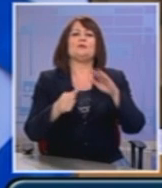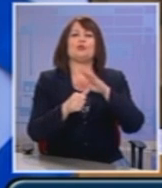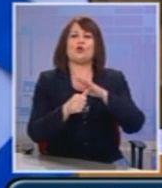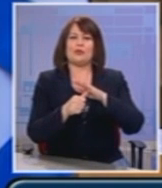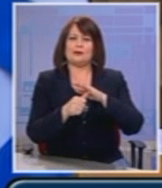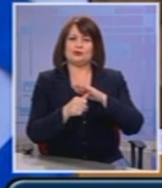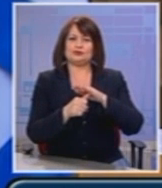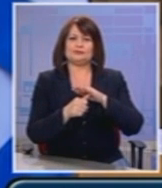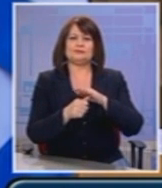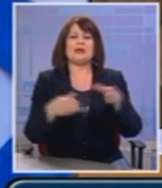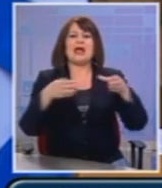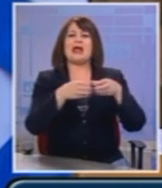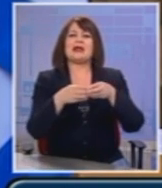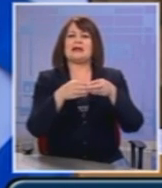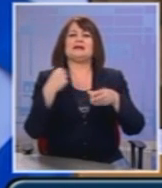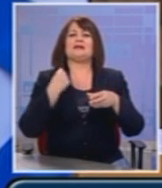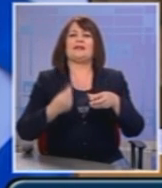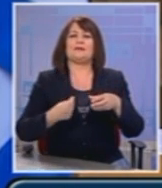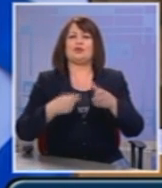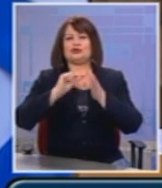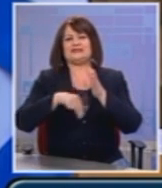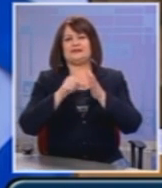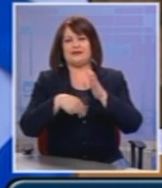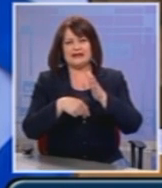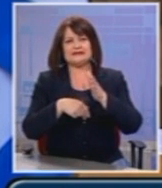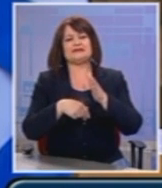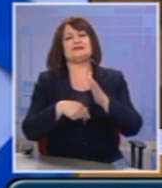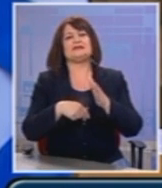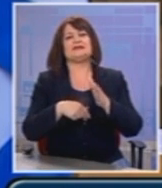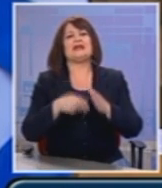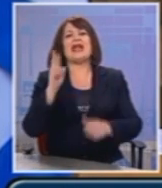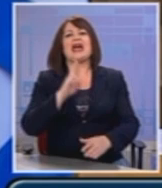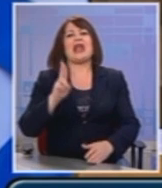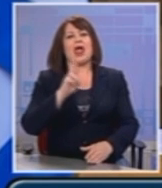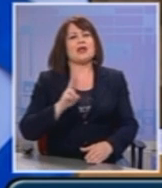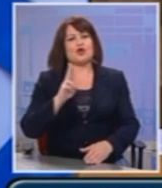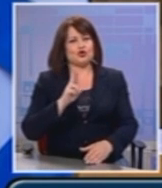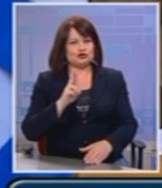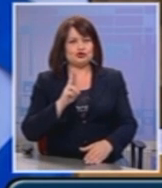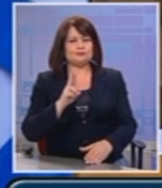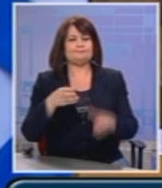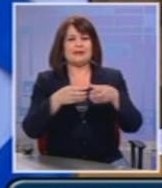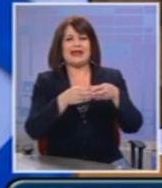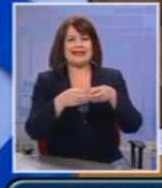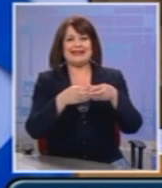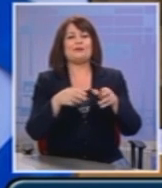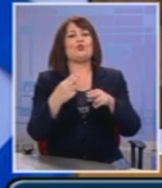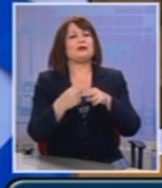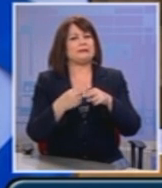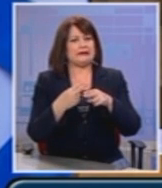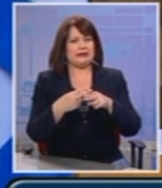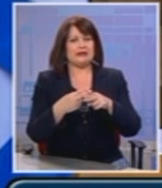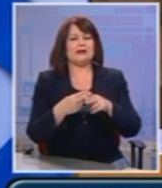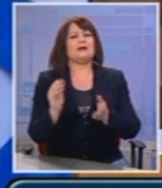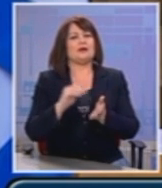της αρχής δημοσίων συμβάσεων ο κύριος δημήτρης ράικος μια αρχή πολύ σημαντική και